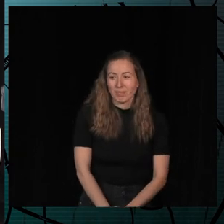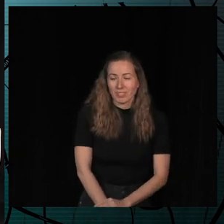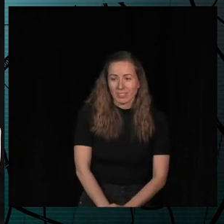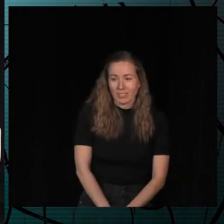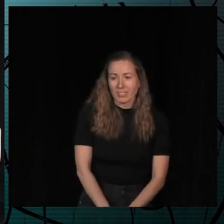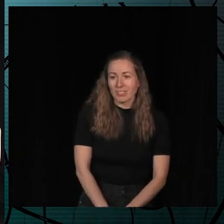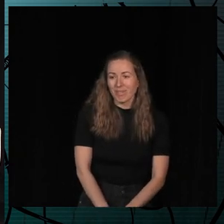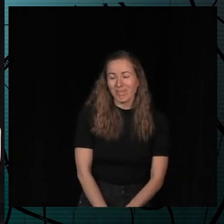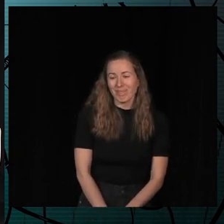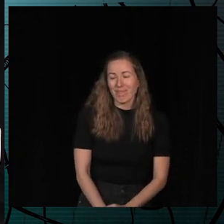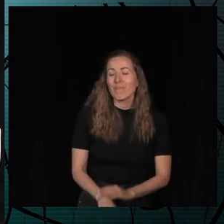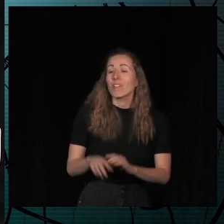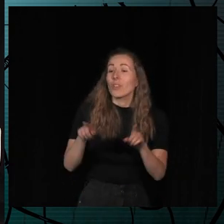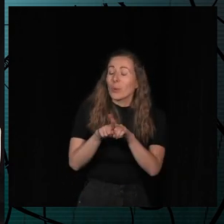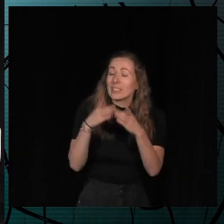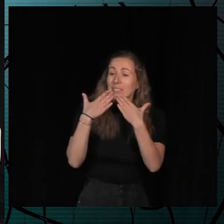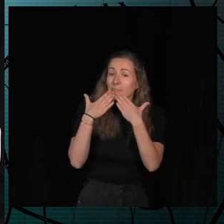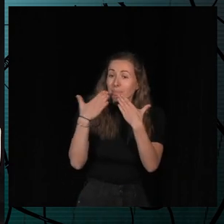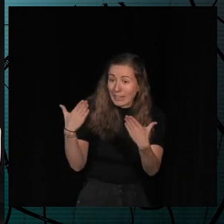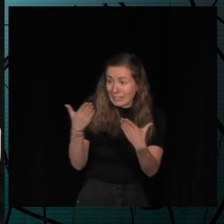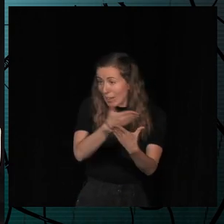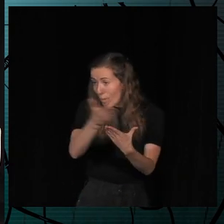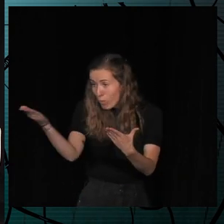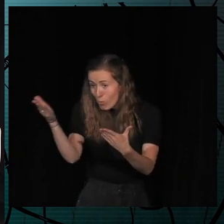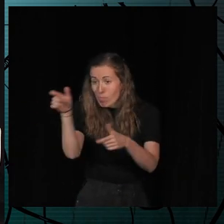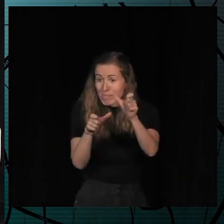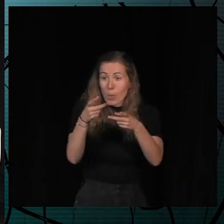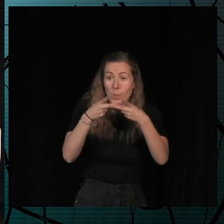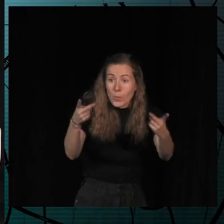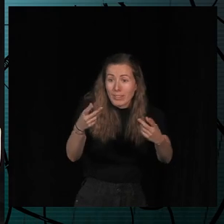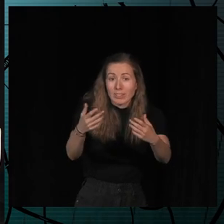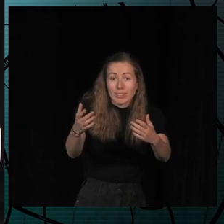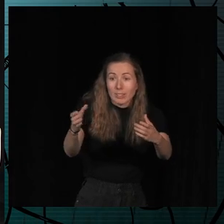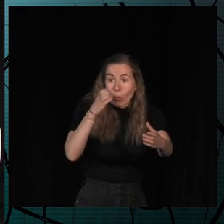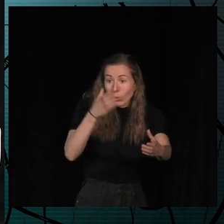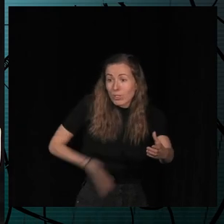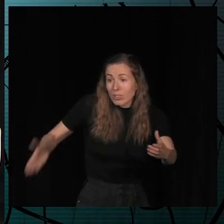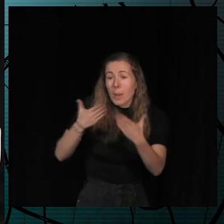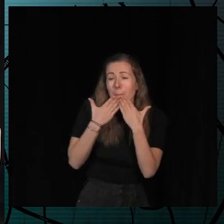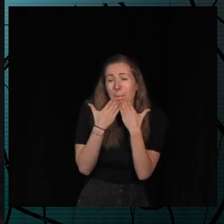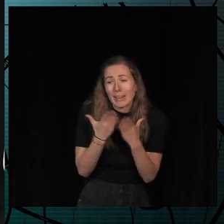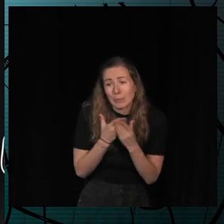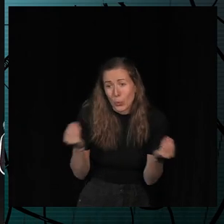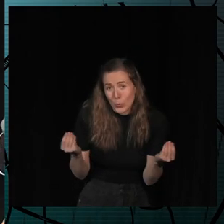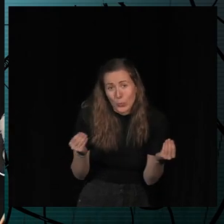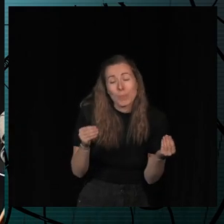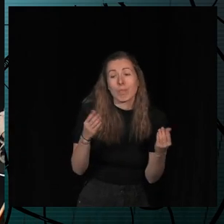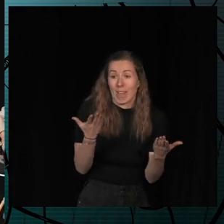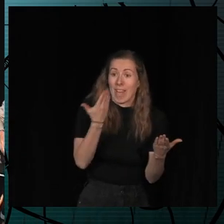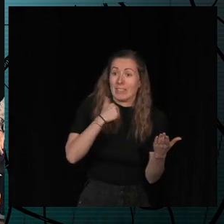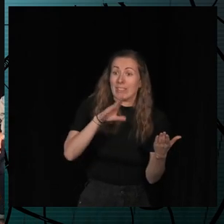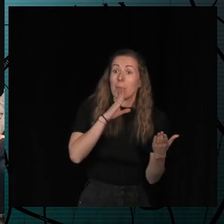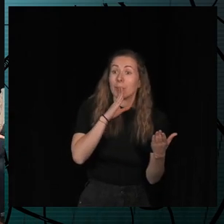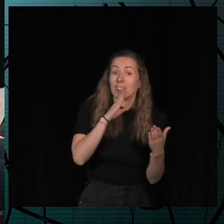mérite et surtout je vous remercie à vous de nous avoir suivi et je vous invite dès maintenant cet après-midi